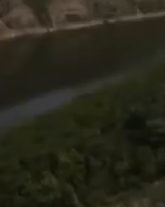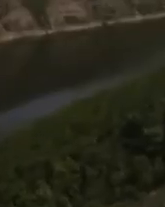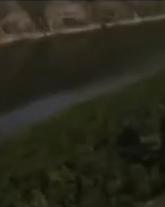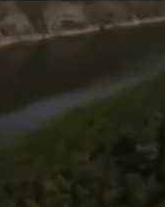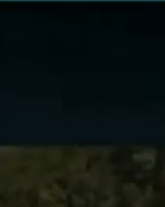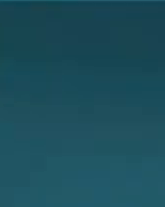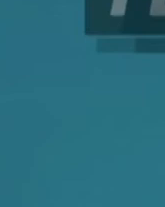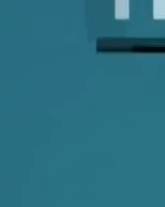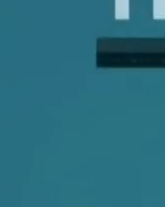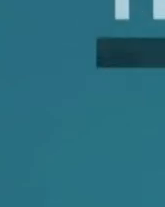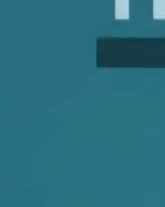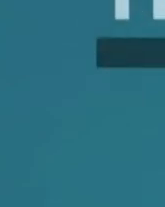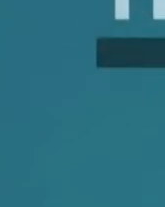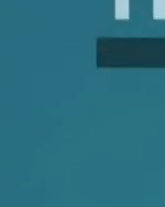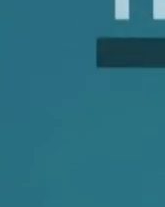Музика